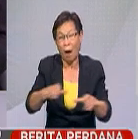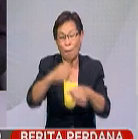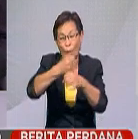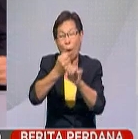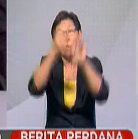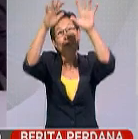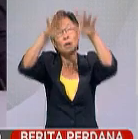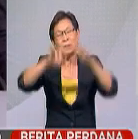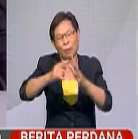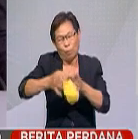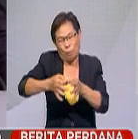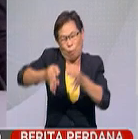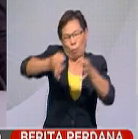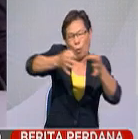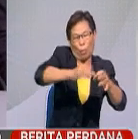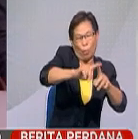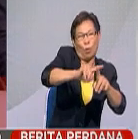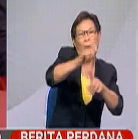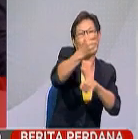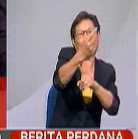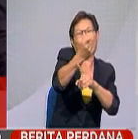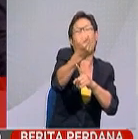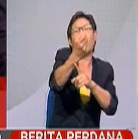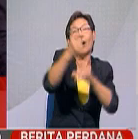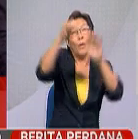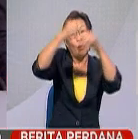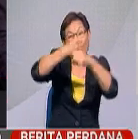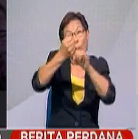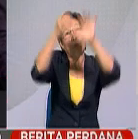tertangguh November lalu diharap dapat mengurangkan masalah itu.